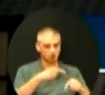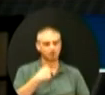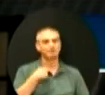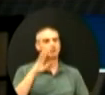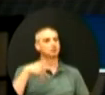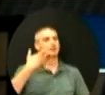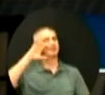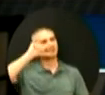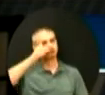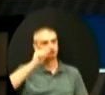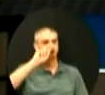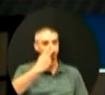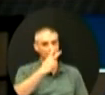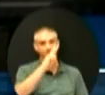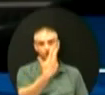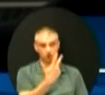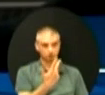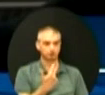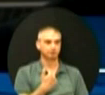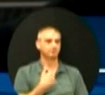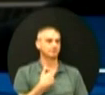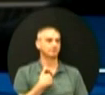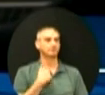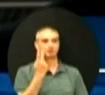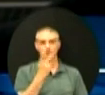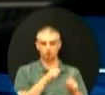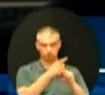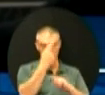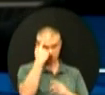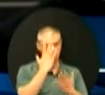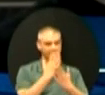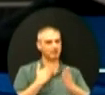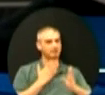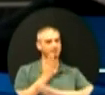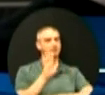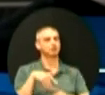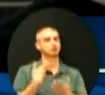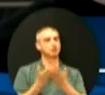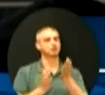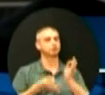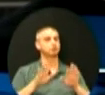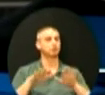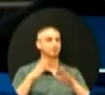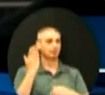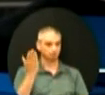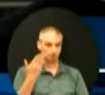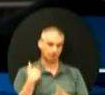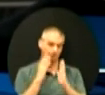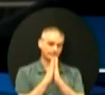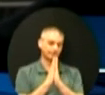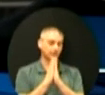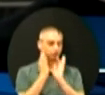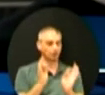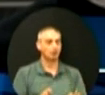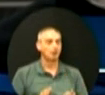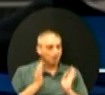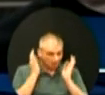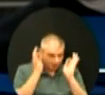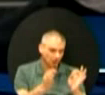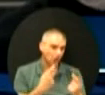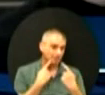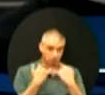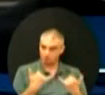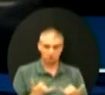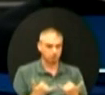ואנחנו נהיה בקריאה השנייה ושלישית, ואנחנו, כמו שאת יודעת, פניתי גם ליועץ המשפטי לממשלה, בבקשה שהוא ידחה בכלל את